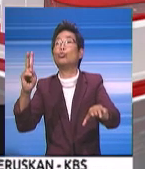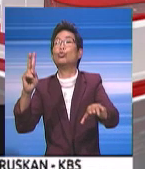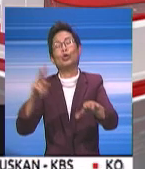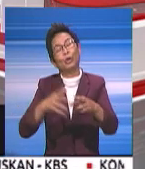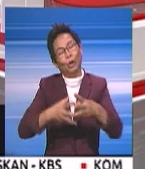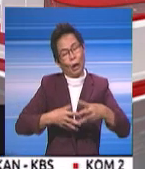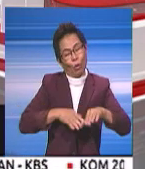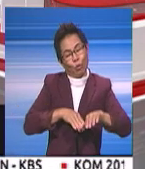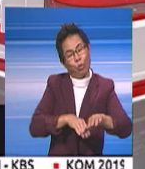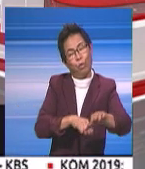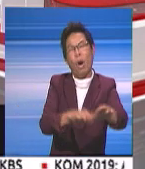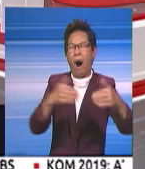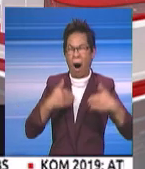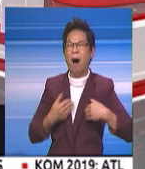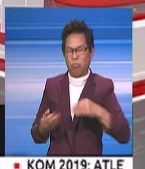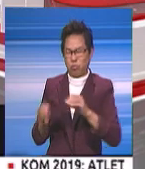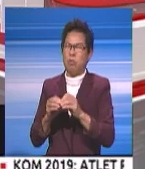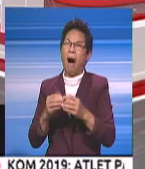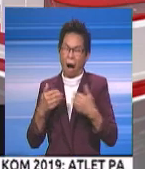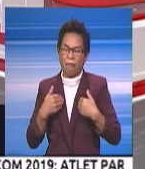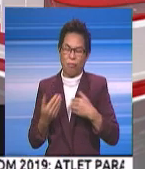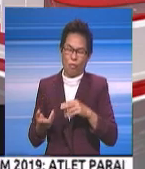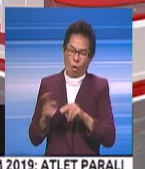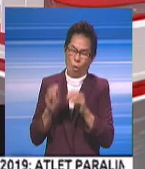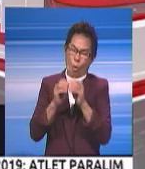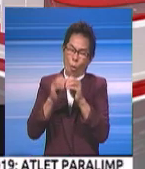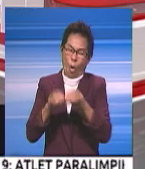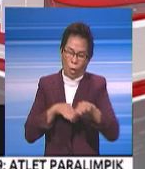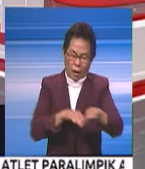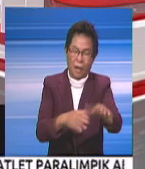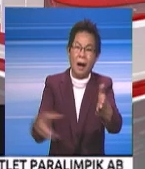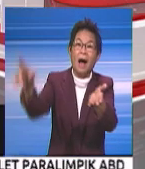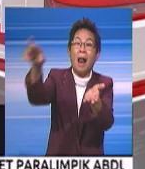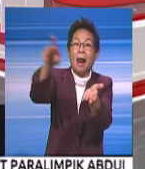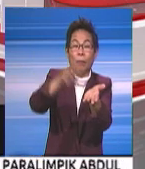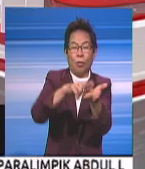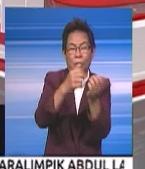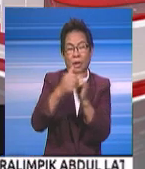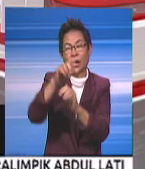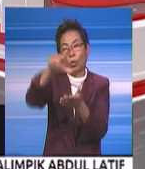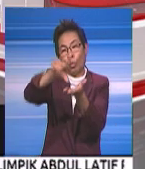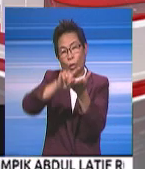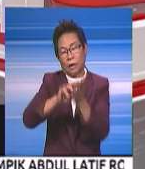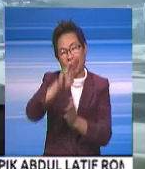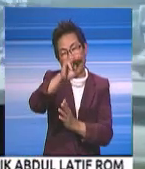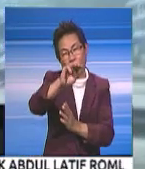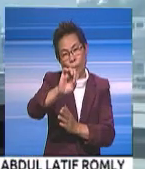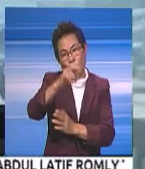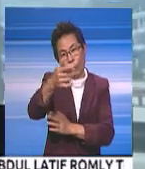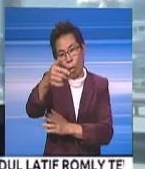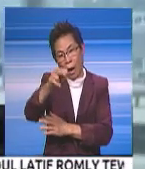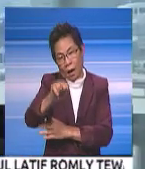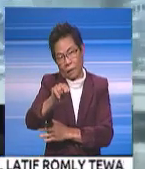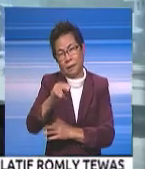walaupun terdapat peningkatan kenderaan. Laporannya bersama wartawan Mohan Chinasami.